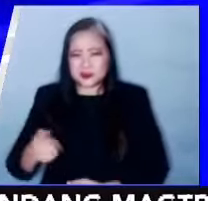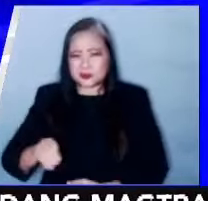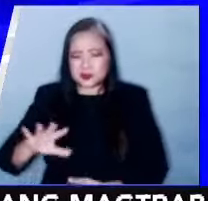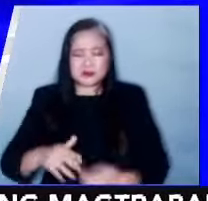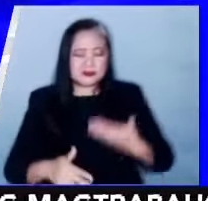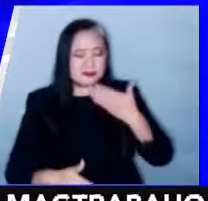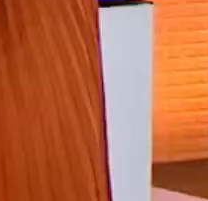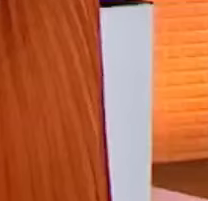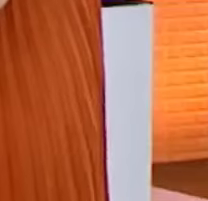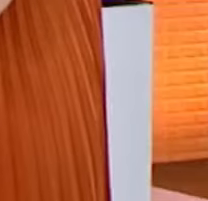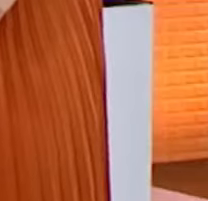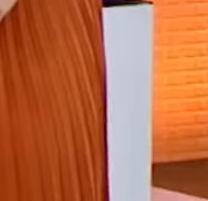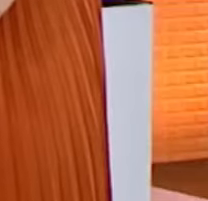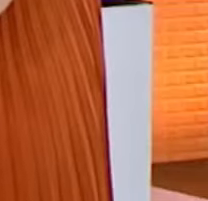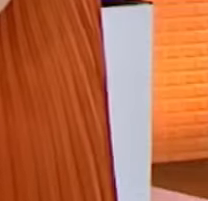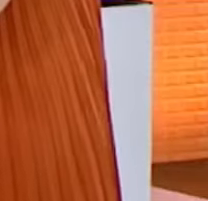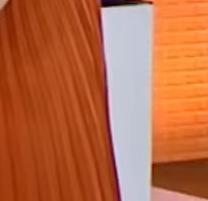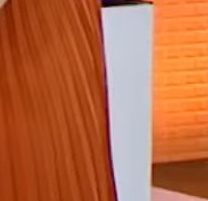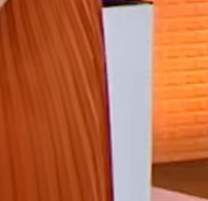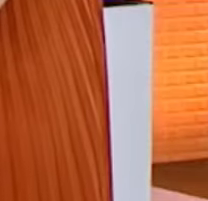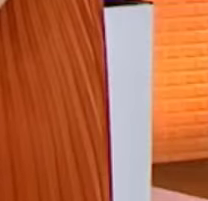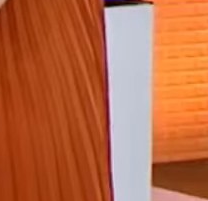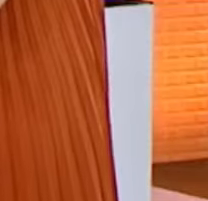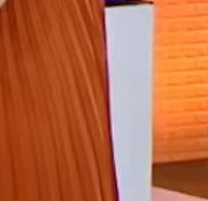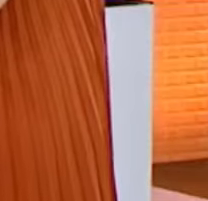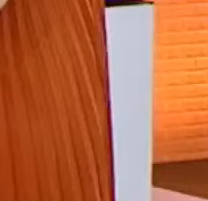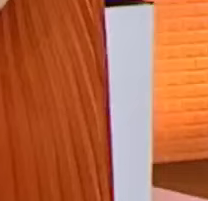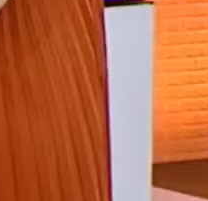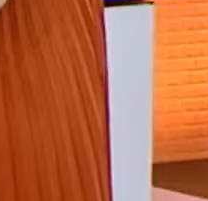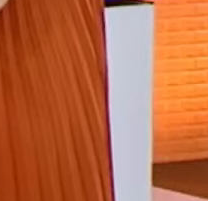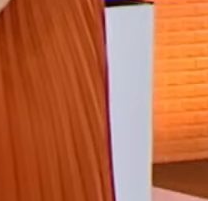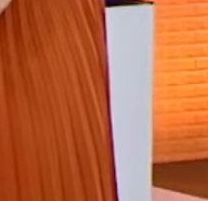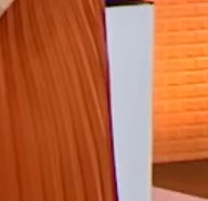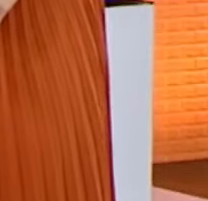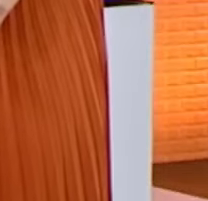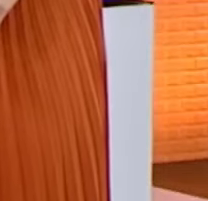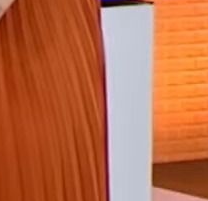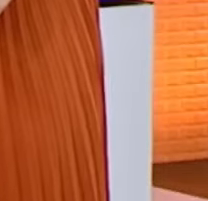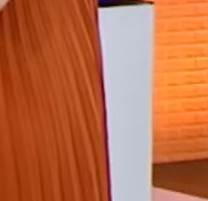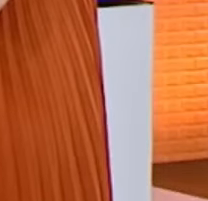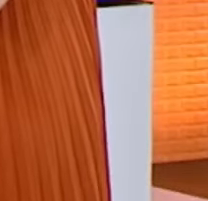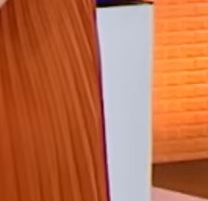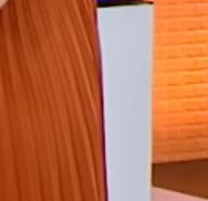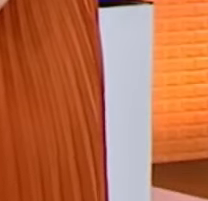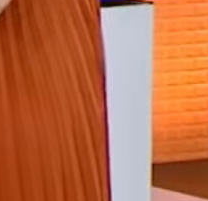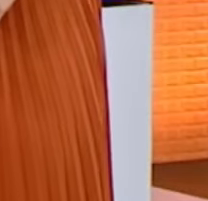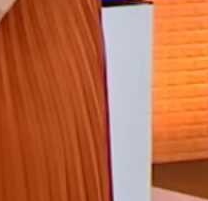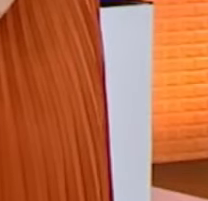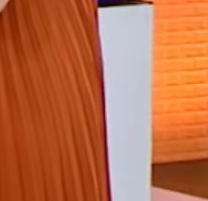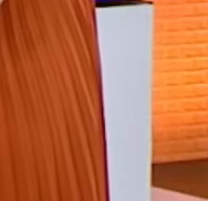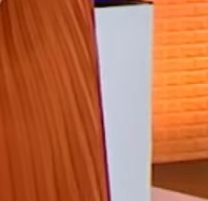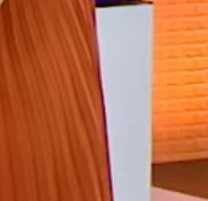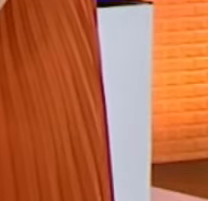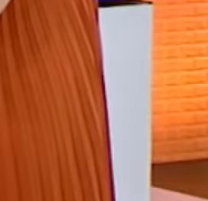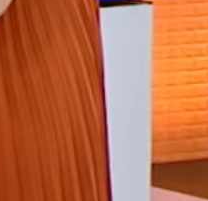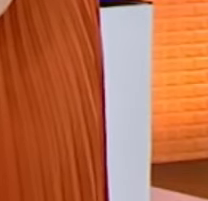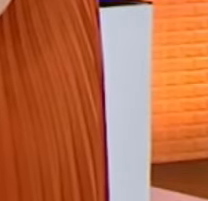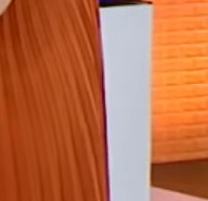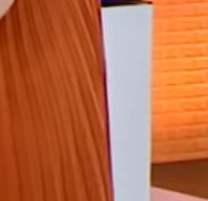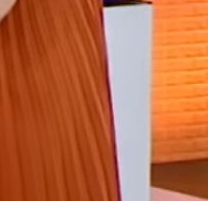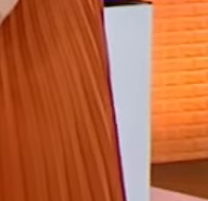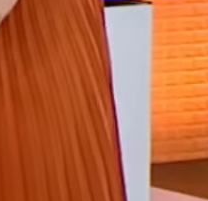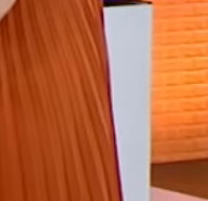po mga kapuso para una ka sa mga balita mag-subscribe sa GMA integrated news sa YouTube sa mga kapuso abroad